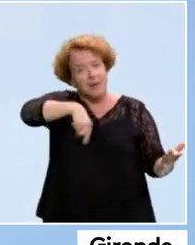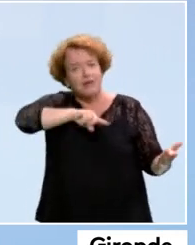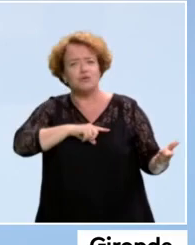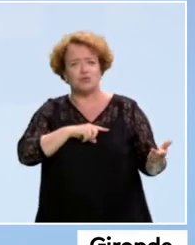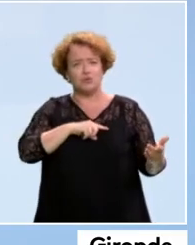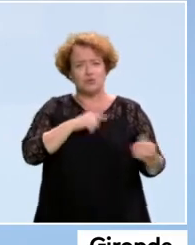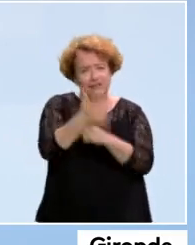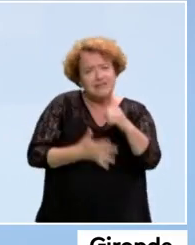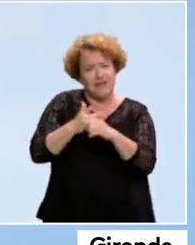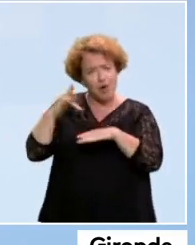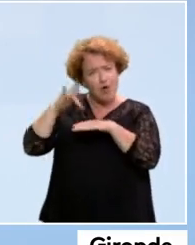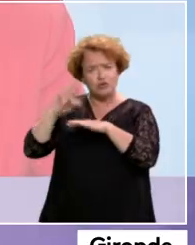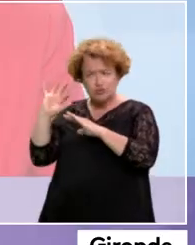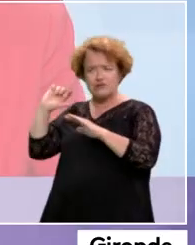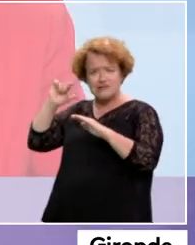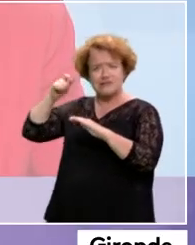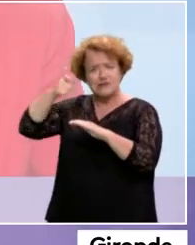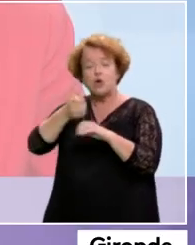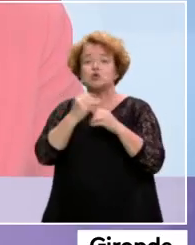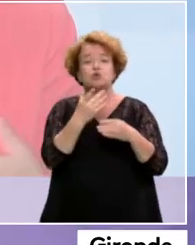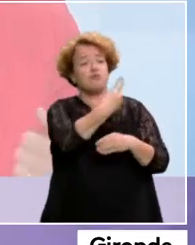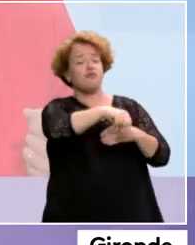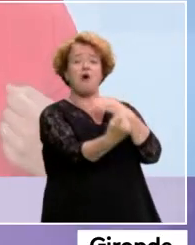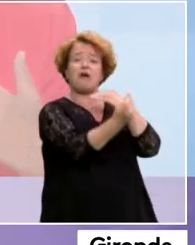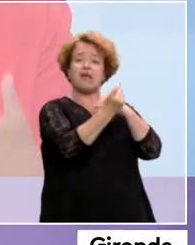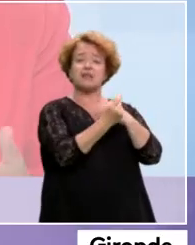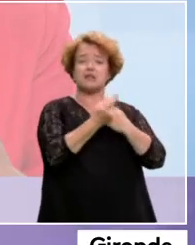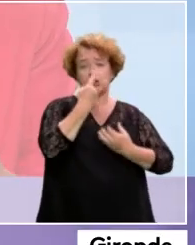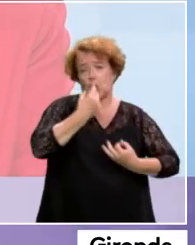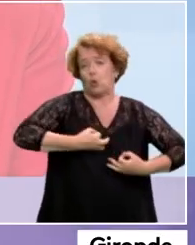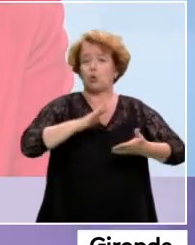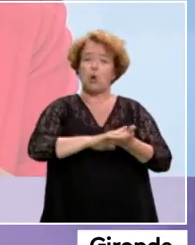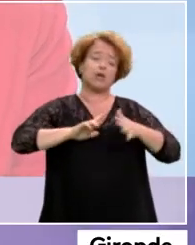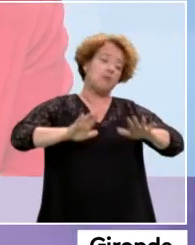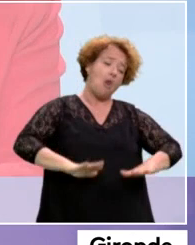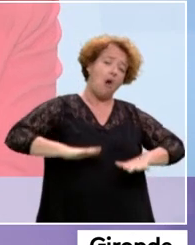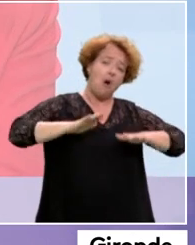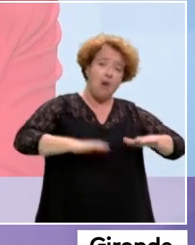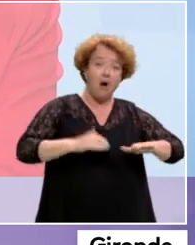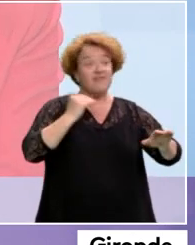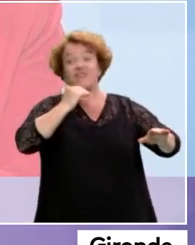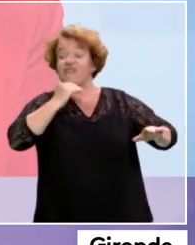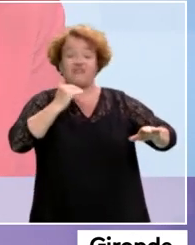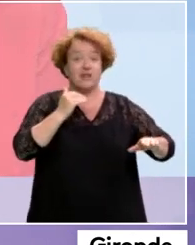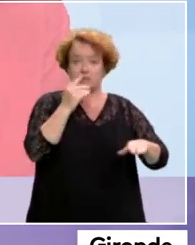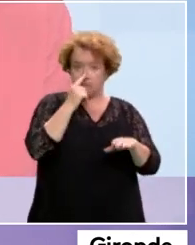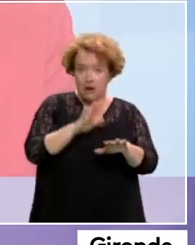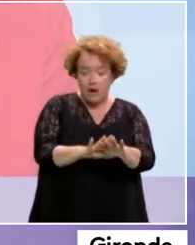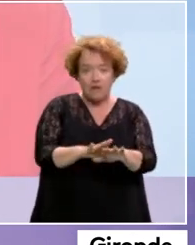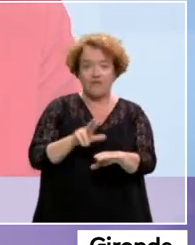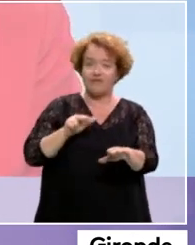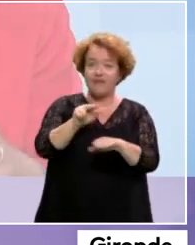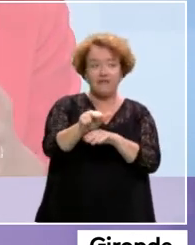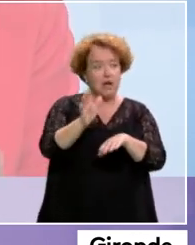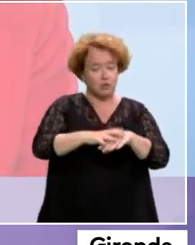emprunte depuis 5 ans et souvent on nous dénonce en nous disant on va pas assez vite mais il faut aller très vite et plus vite et on va le faire mais c'est vrai que c'est